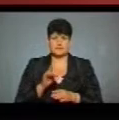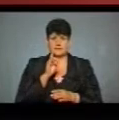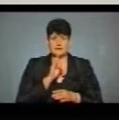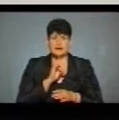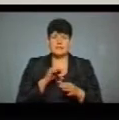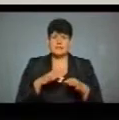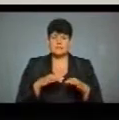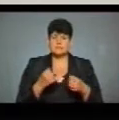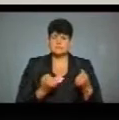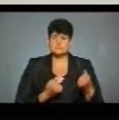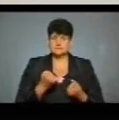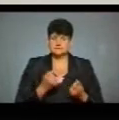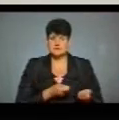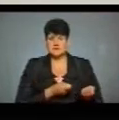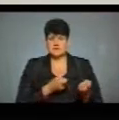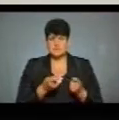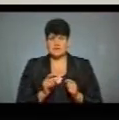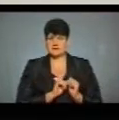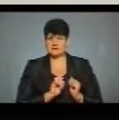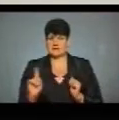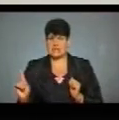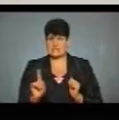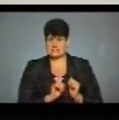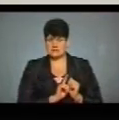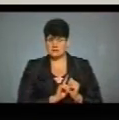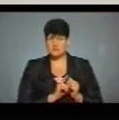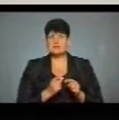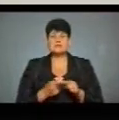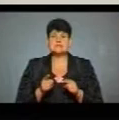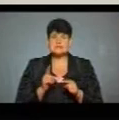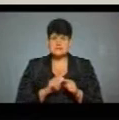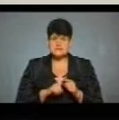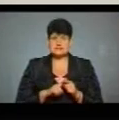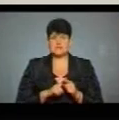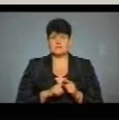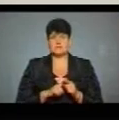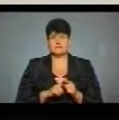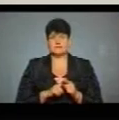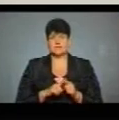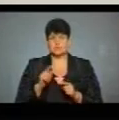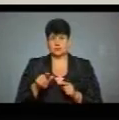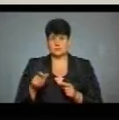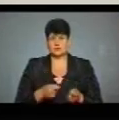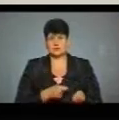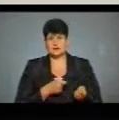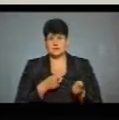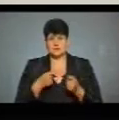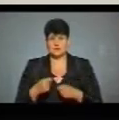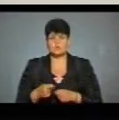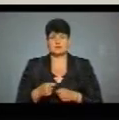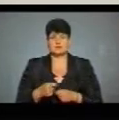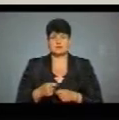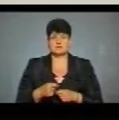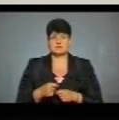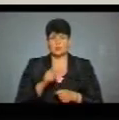транспортні засоби, які ввезені в режимі транзит. Це транспортні засоби, які ввозяться громадянами, резидентами